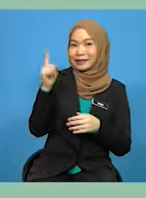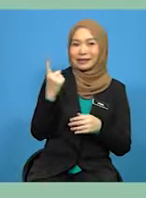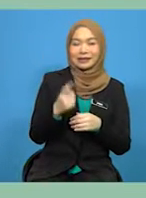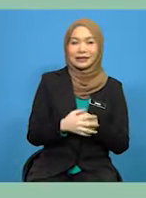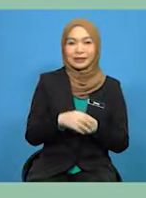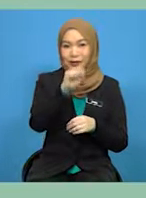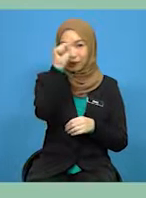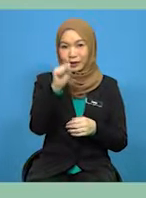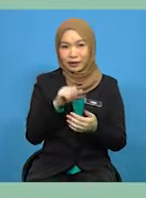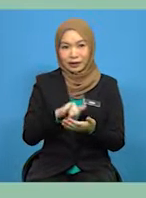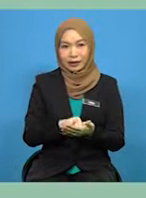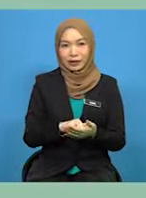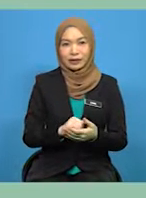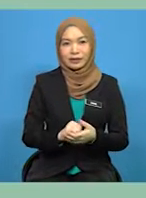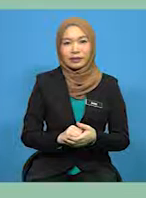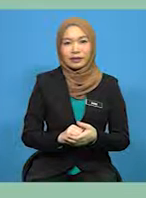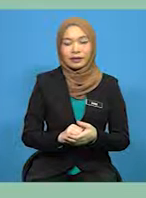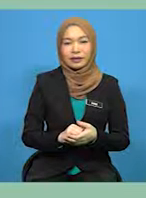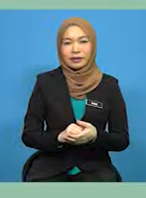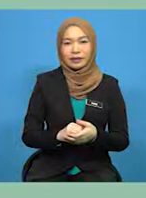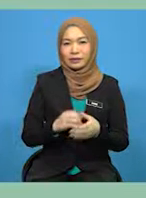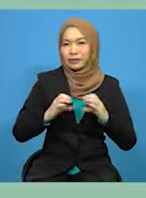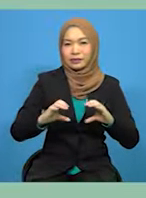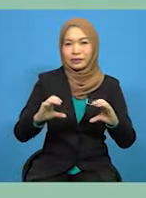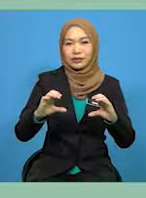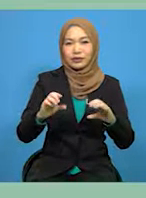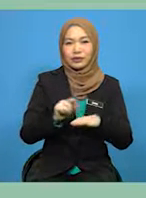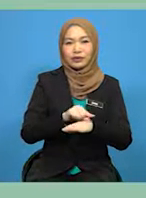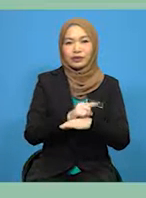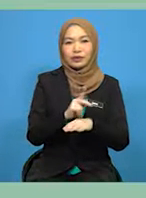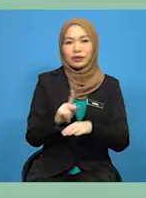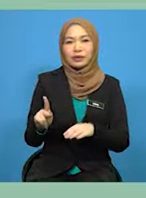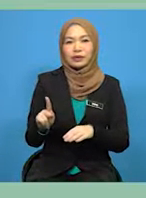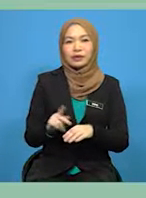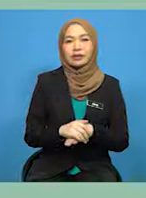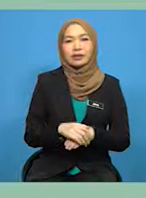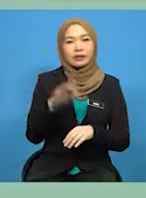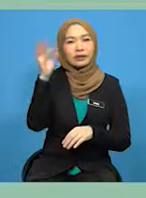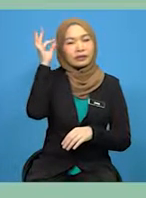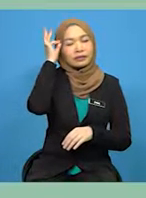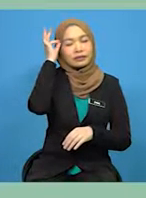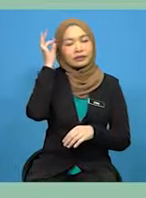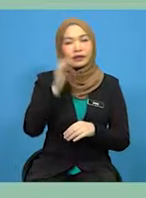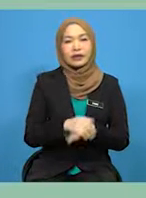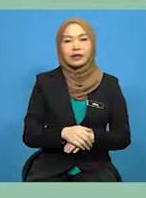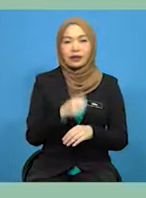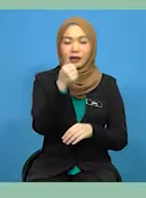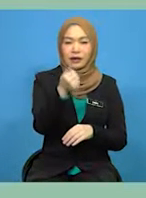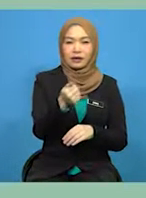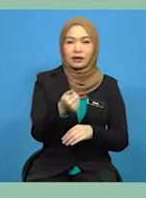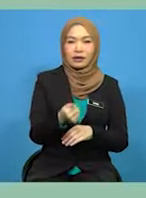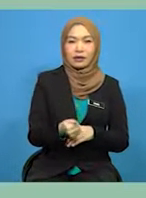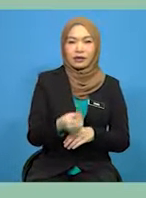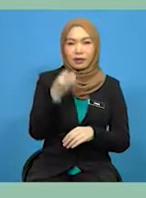soalan saya? Ha, cuba gunakan kuasa minda anda, berapa banyak yang anda boleh